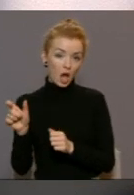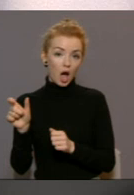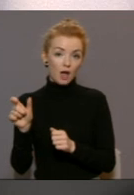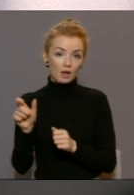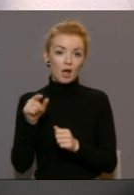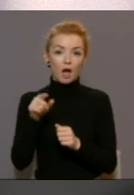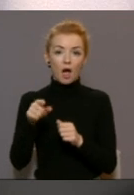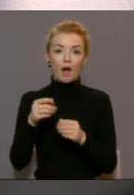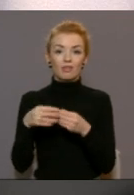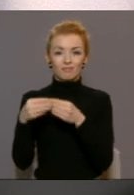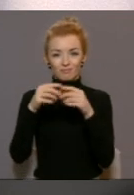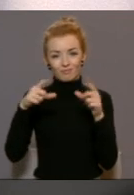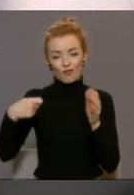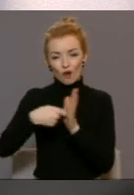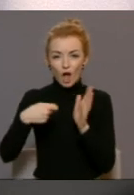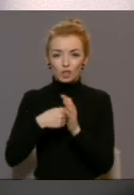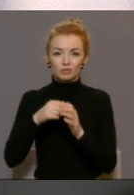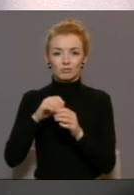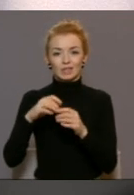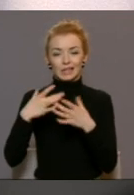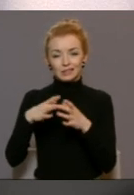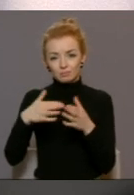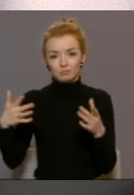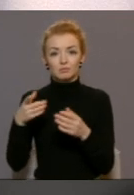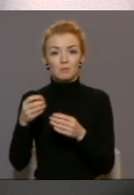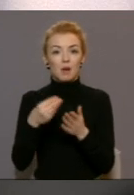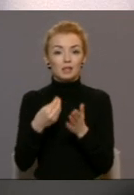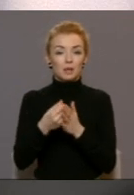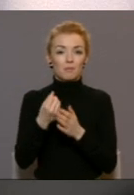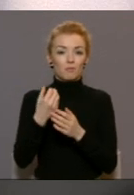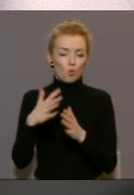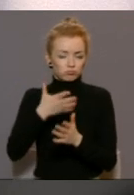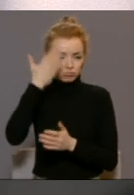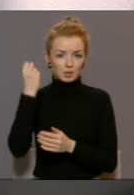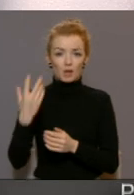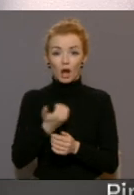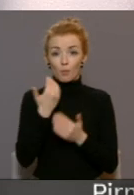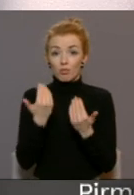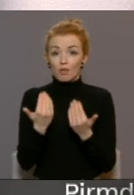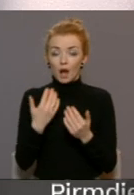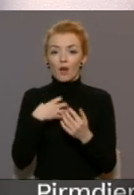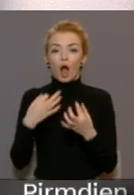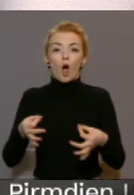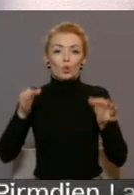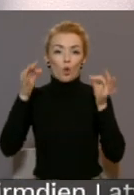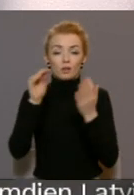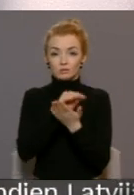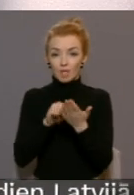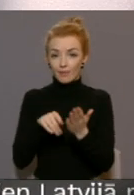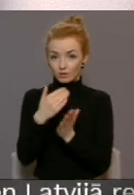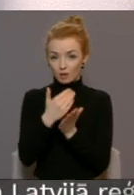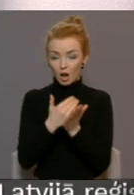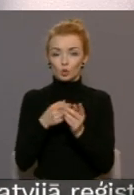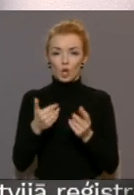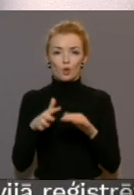nesēju atlīdzību maksājam jau 15 gadus, taču tagad novecojošo ierīču sarakstu plānos aktualizēt, un tas raisīs